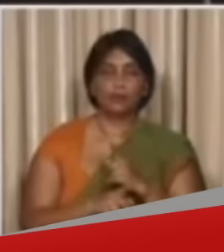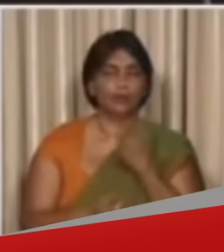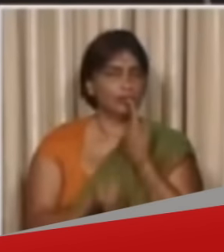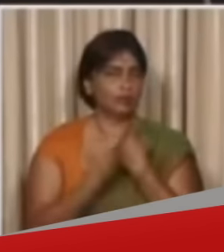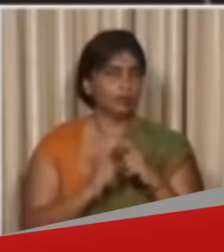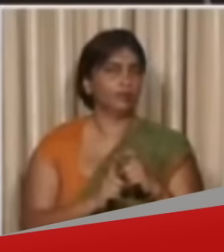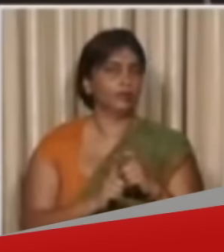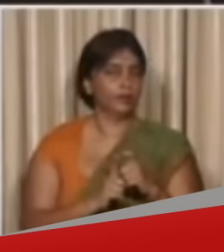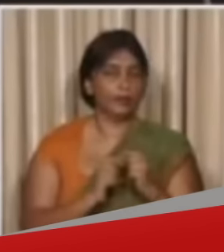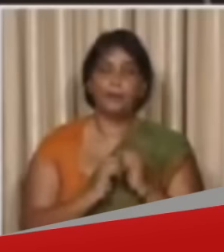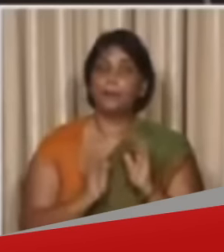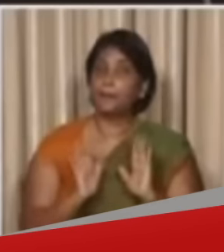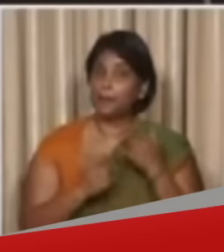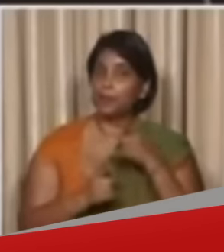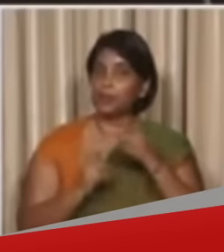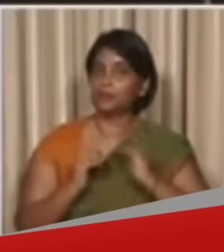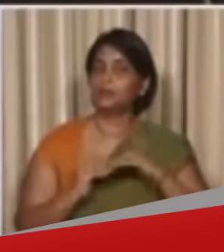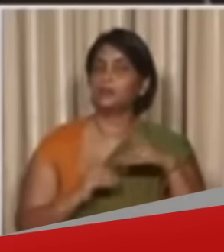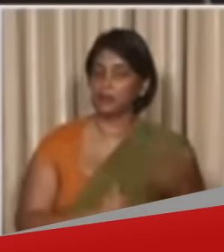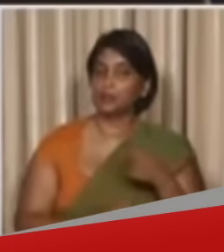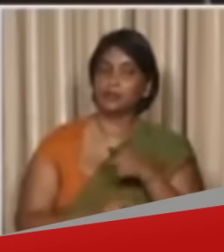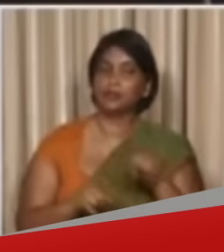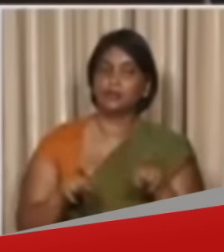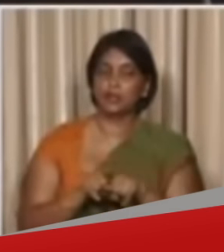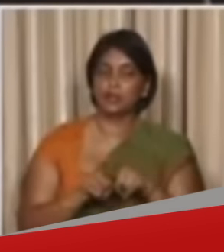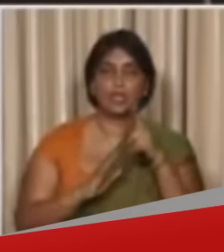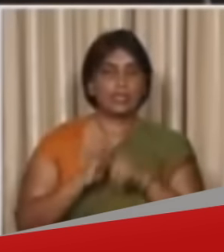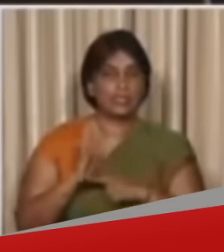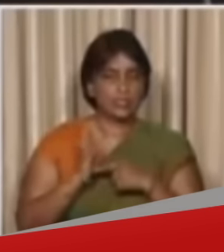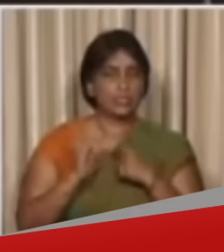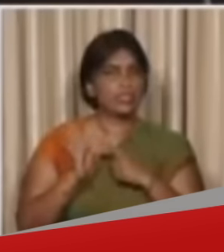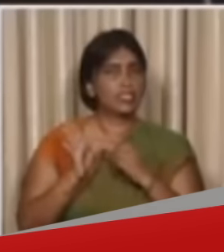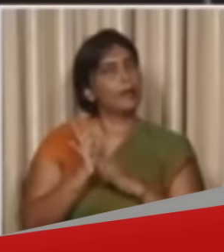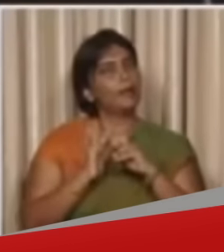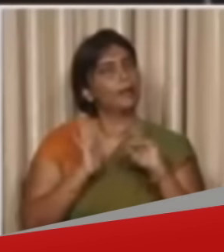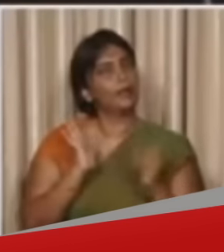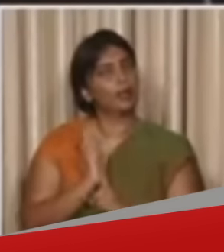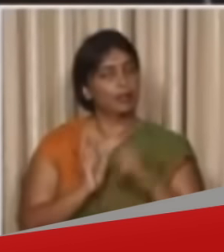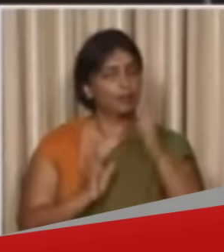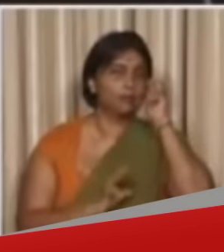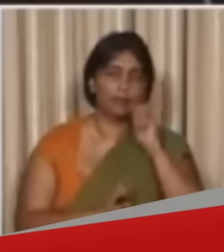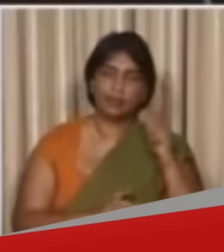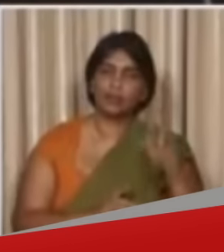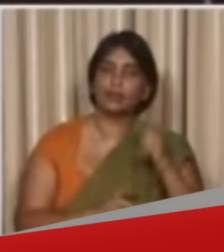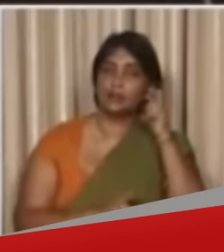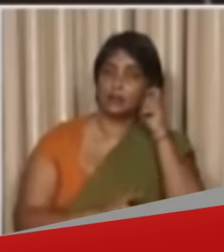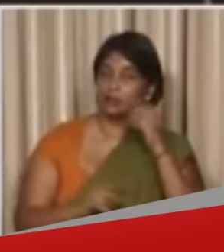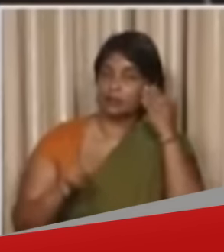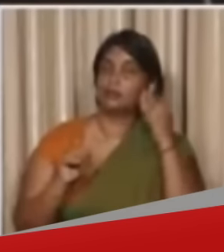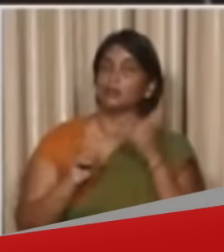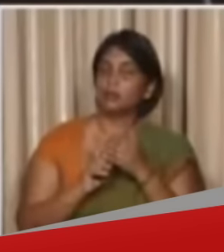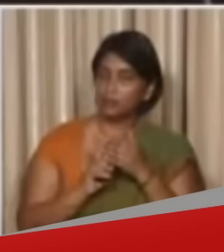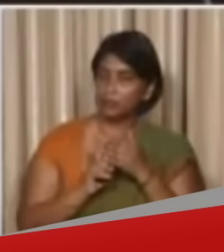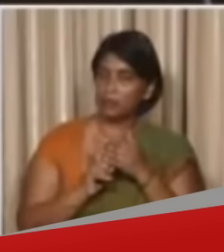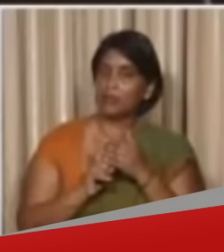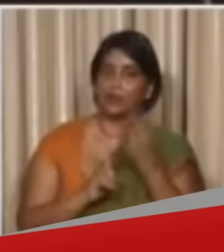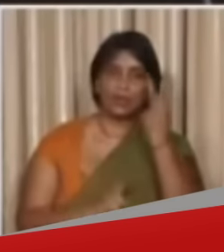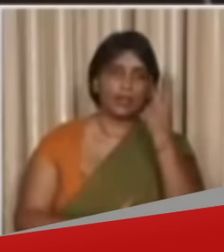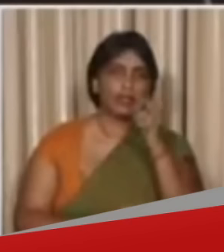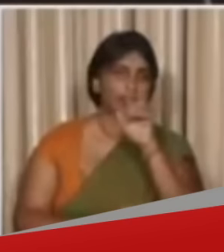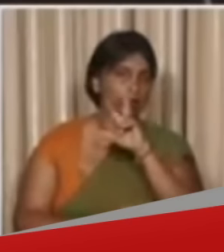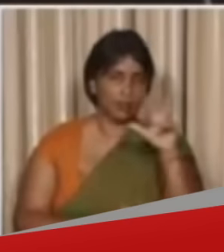විමර්ශනයක් ආරම්භ වෙන්නේ එතනින් පස්සේ. ඒ වගේම ජමීල් කියන අන්තවාදී ත්‍රස්තවාදී සම්බන්ධව